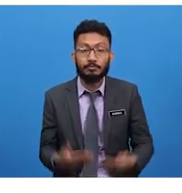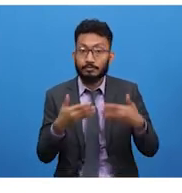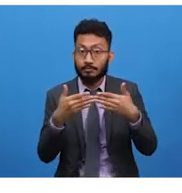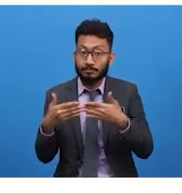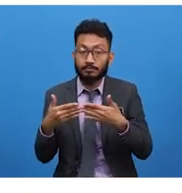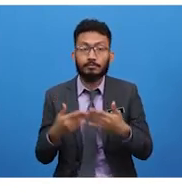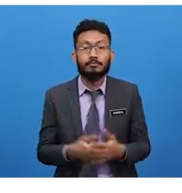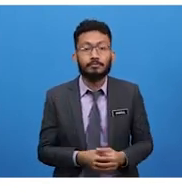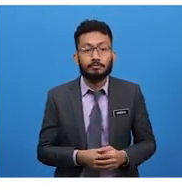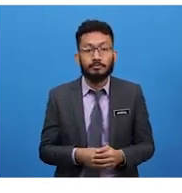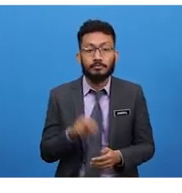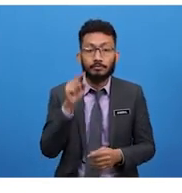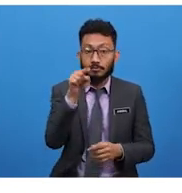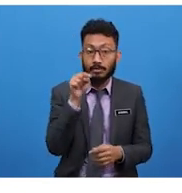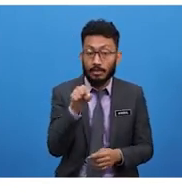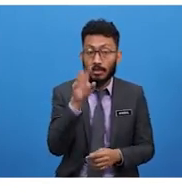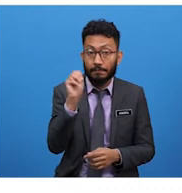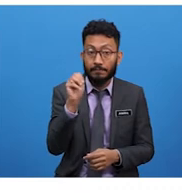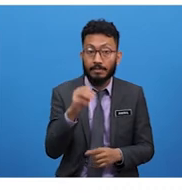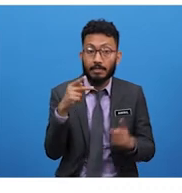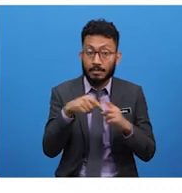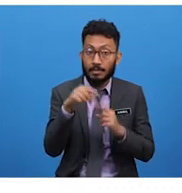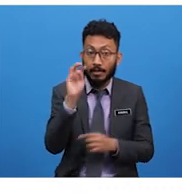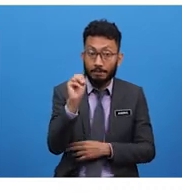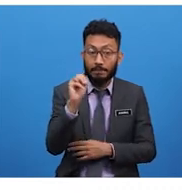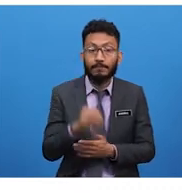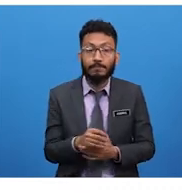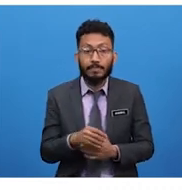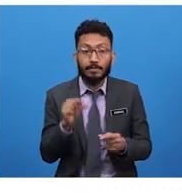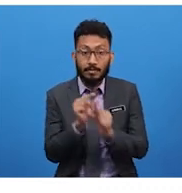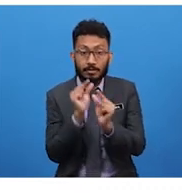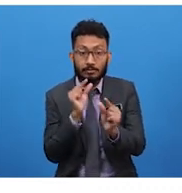Sambungkan titik M dan titik N pada garis kelepit.